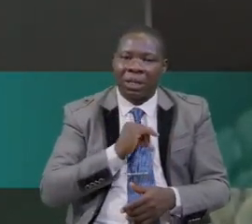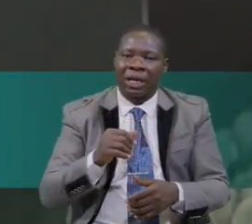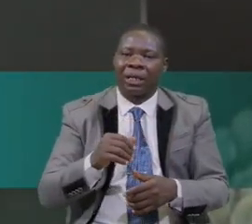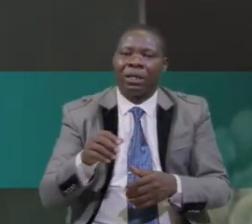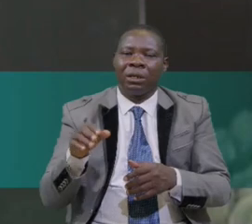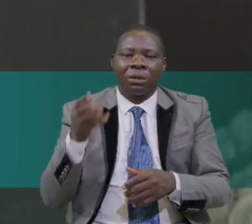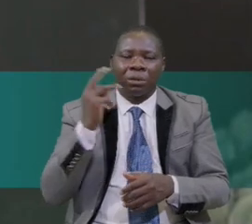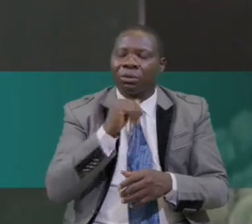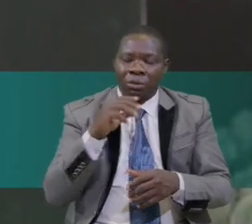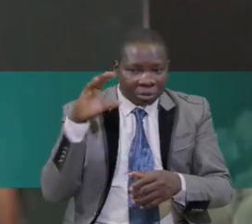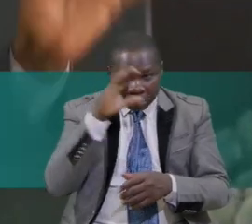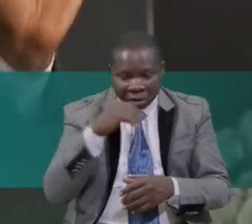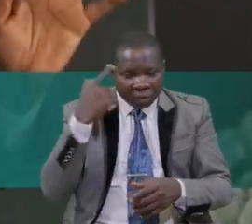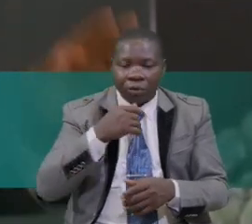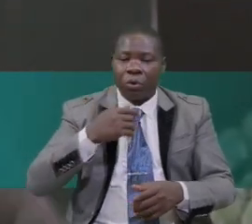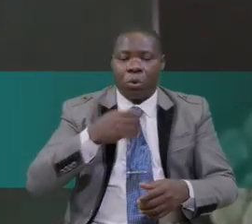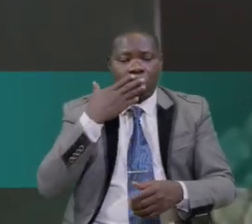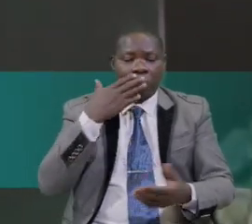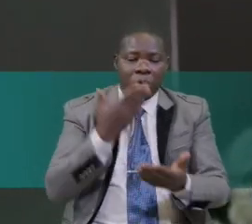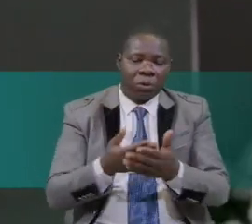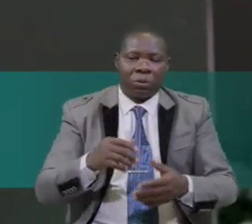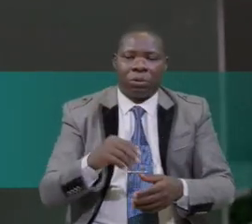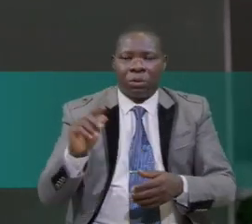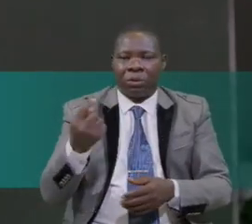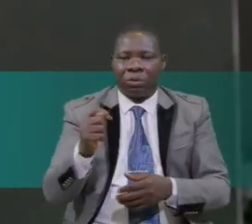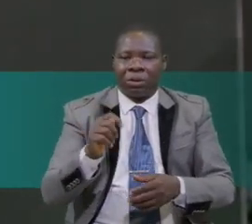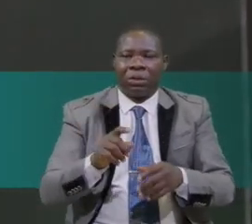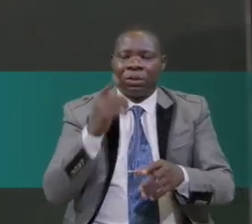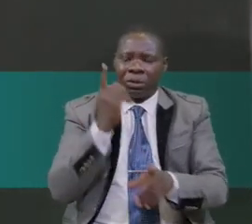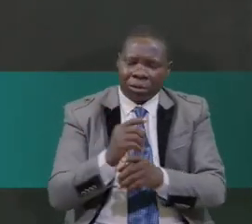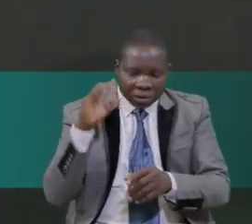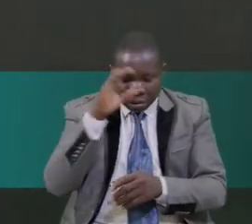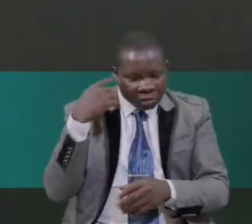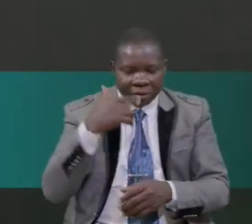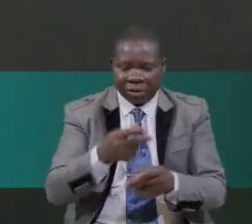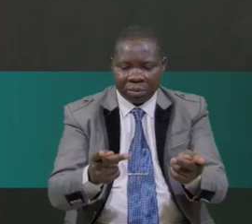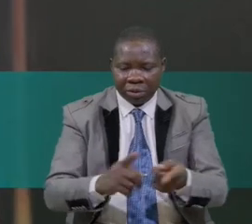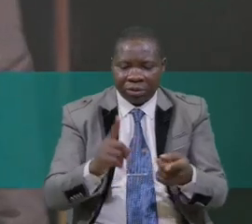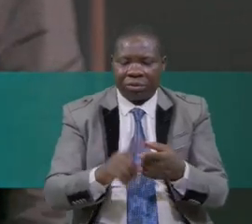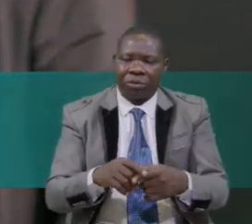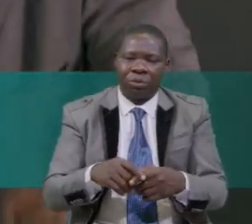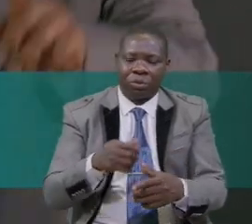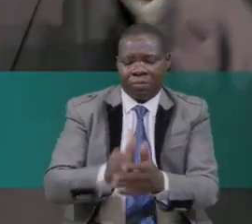pas l'état. Je cherchais juste un lieu où je devais aller vider tout ce qui me dérangeait là.